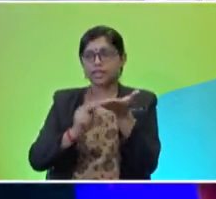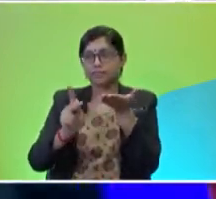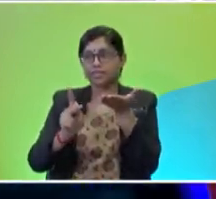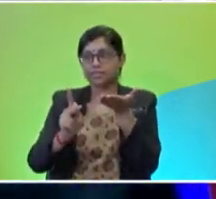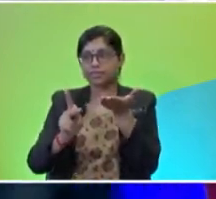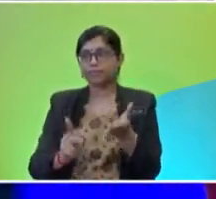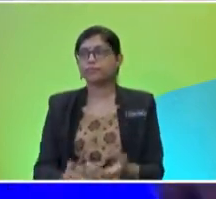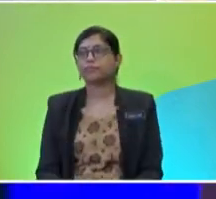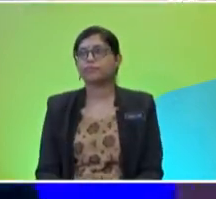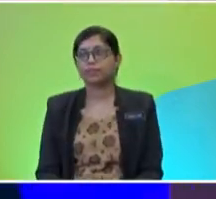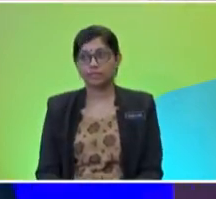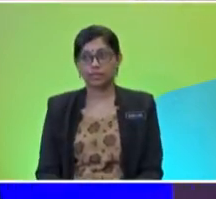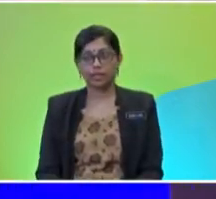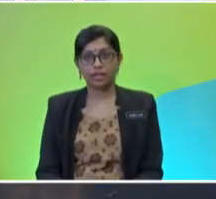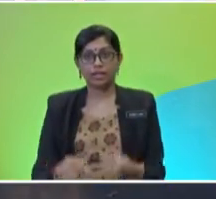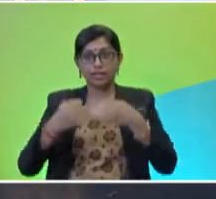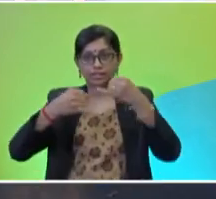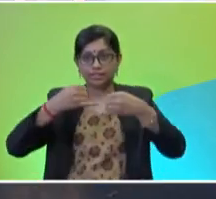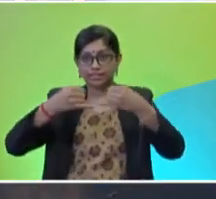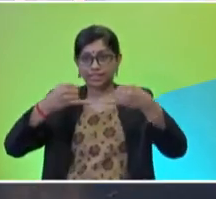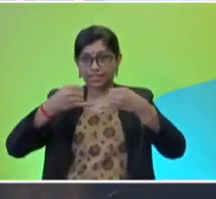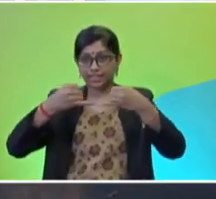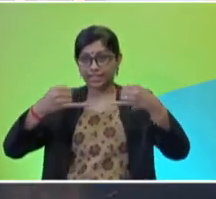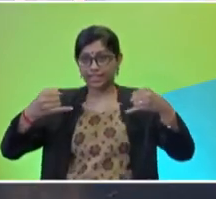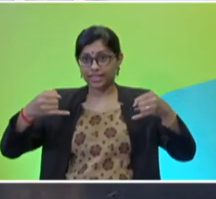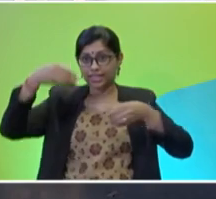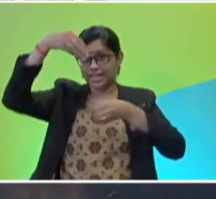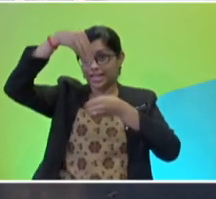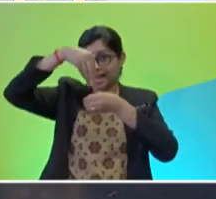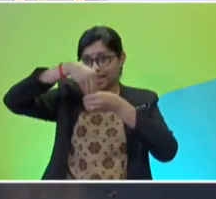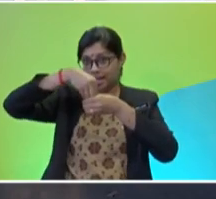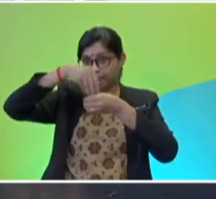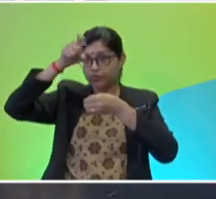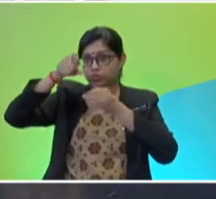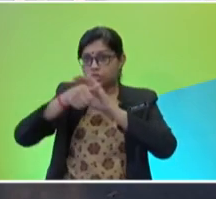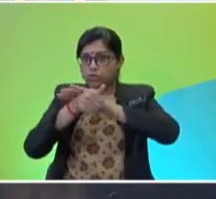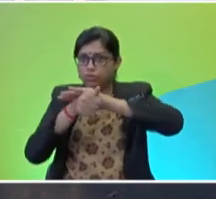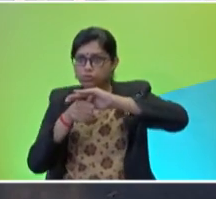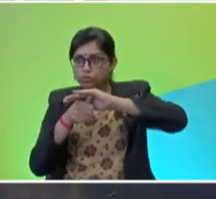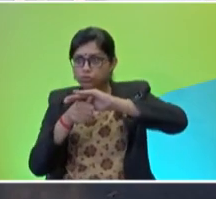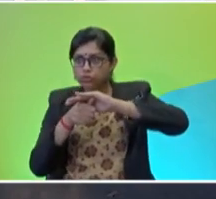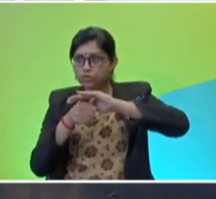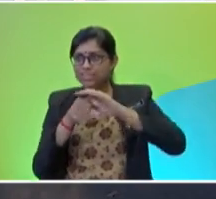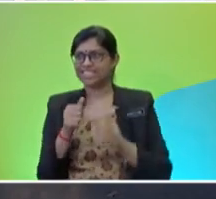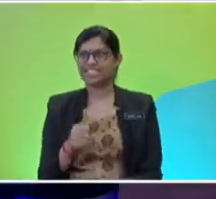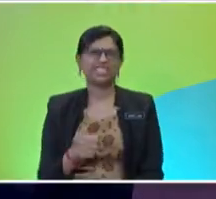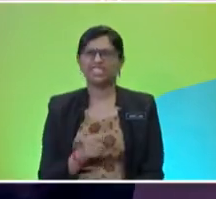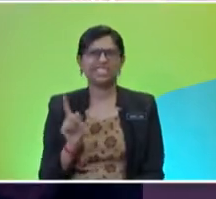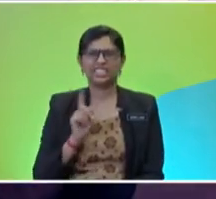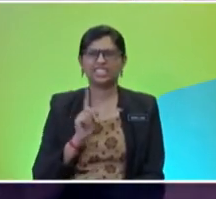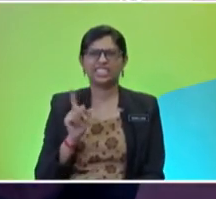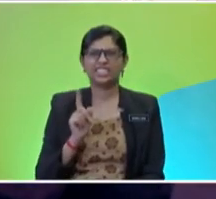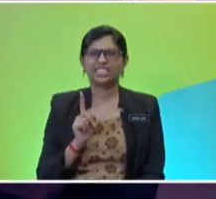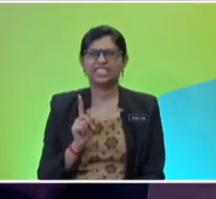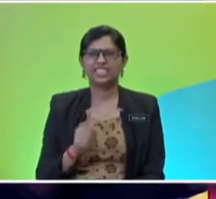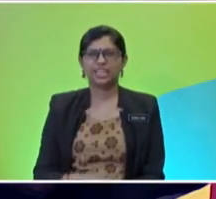tali dia? Tali dia, cikgu. Ni ada tali dia. Memang kita kena sembunyikan. Jangan macam ni ya. Jangan ini.